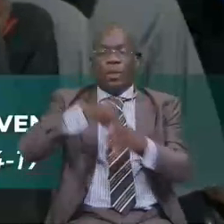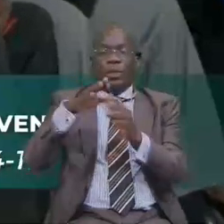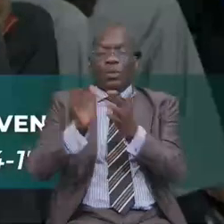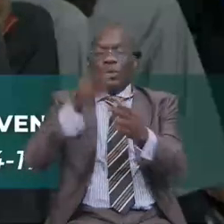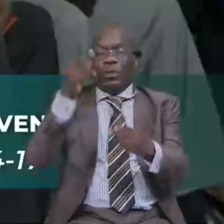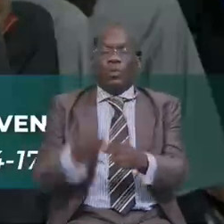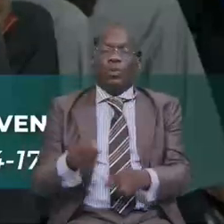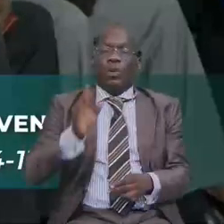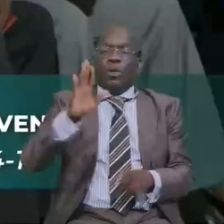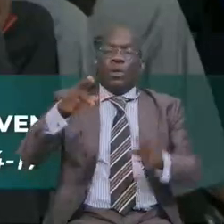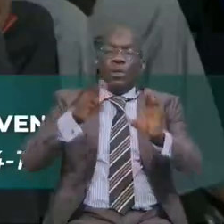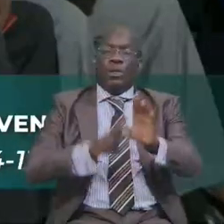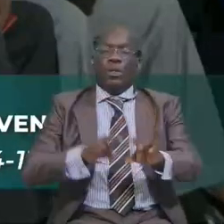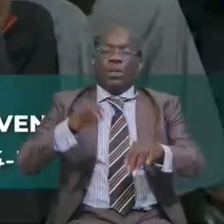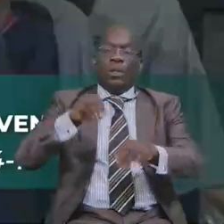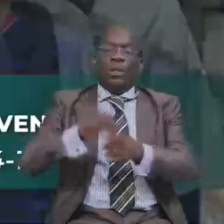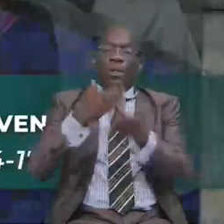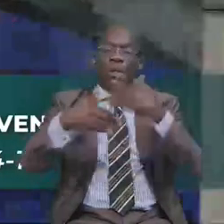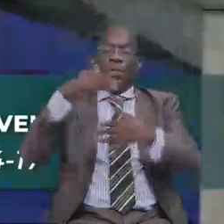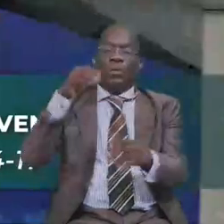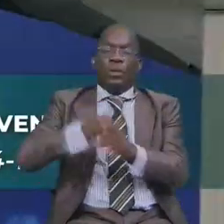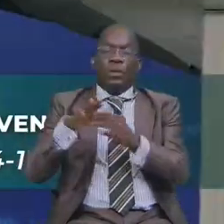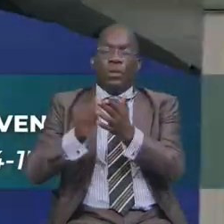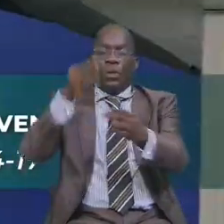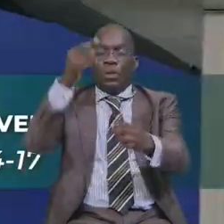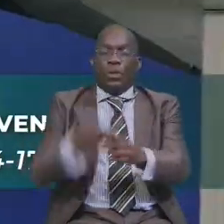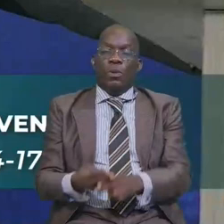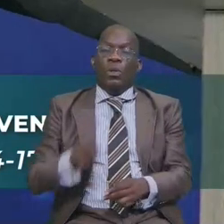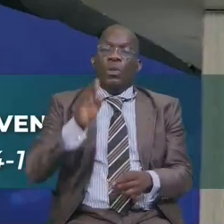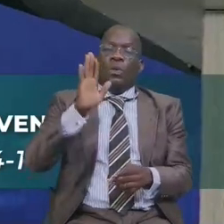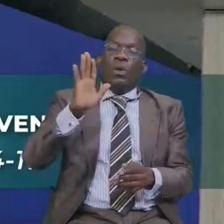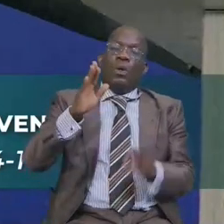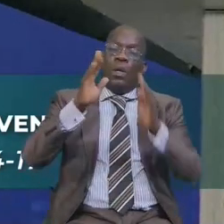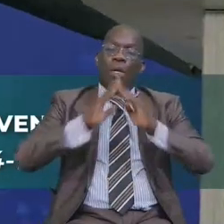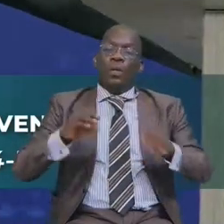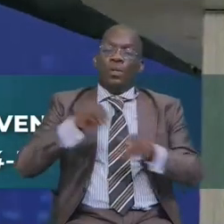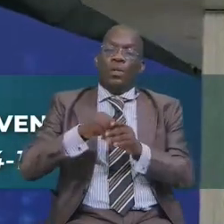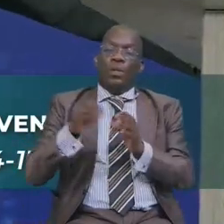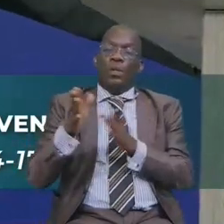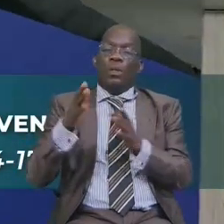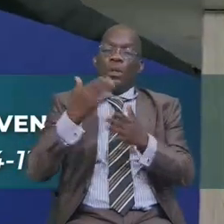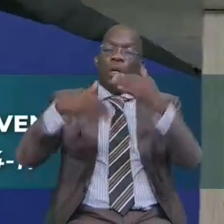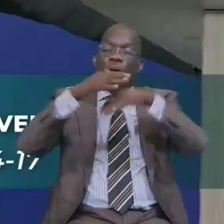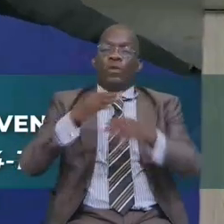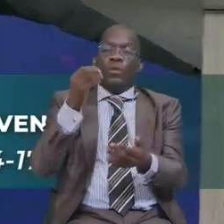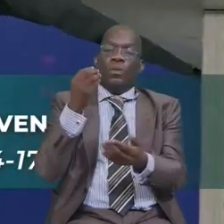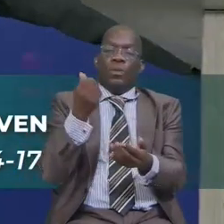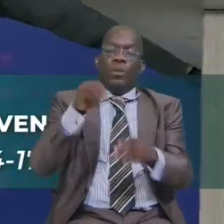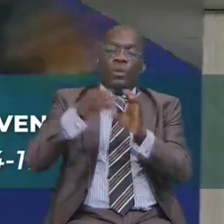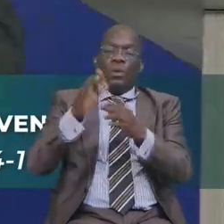Votre place au ciel. Votre demeure dans les cieux. Votre place, position dans les